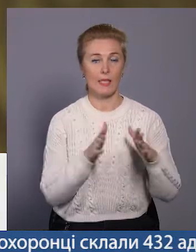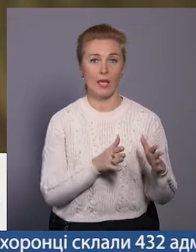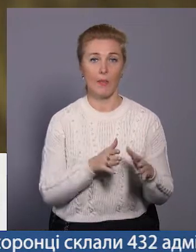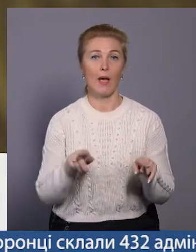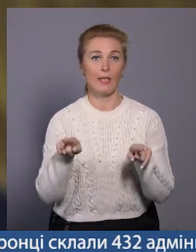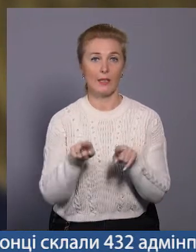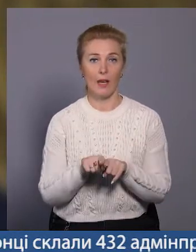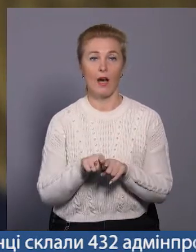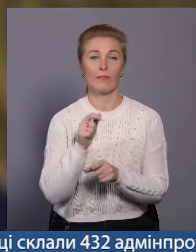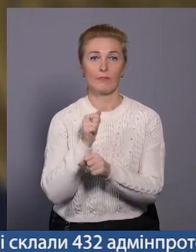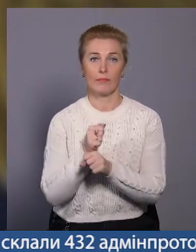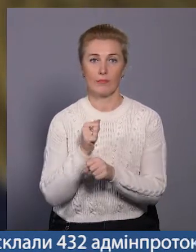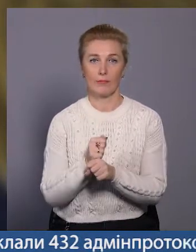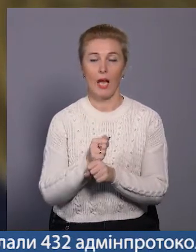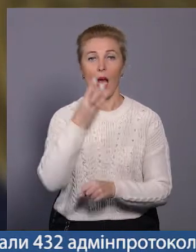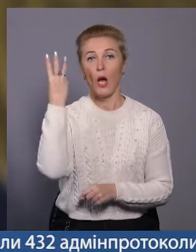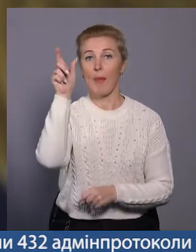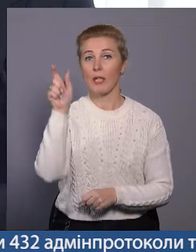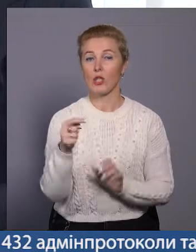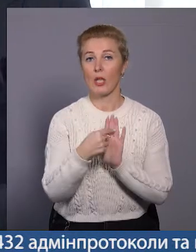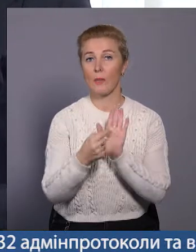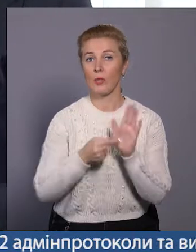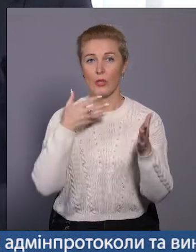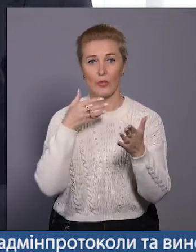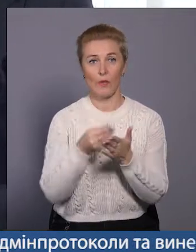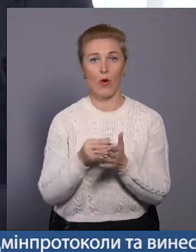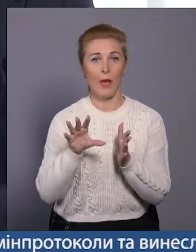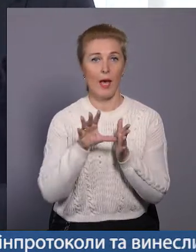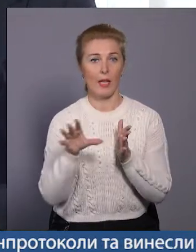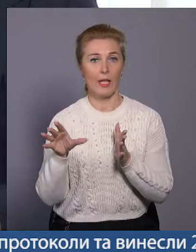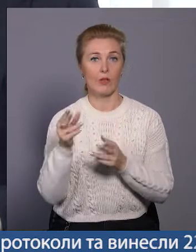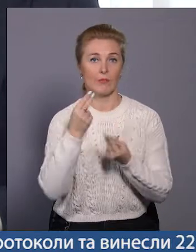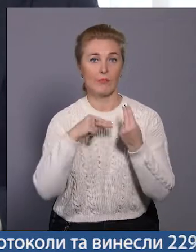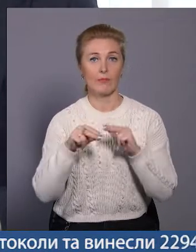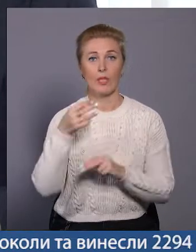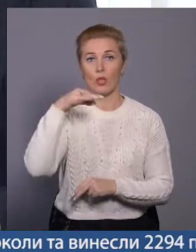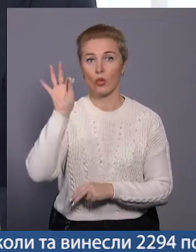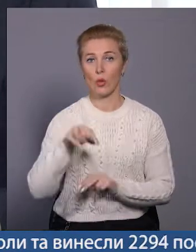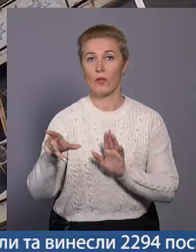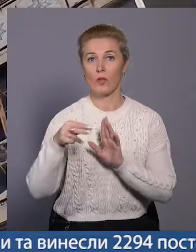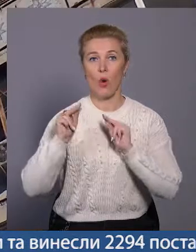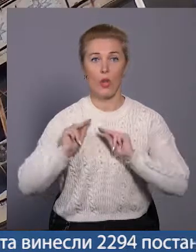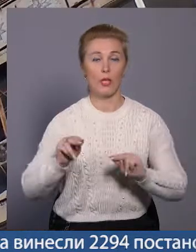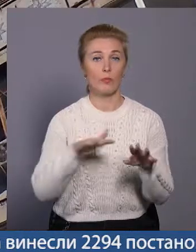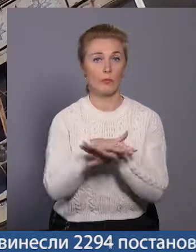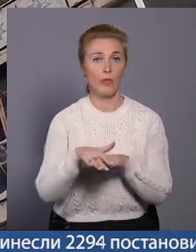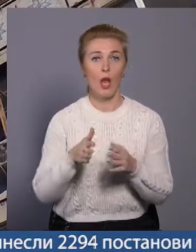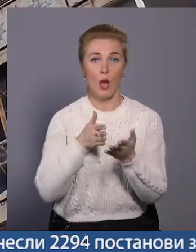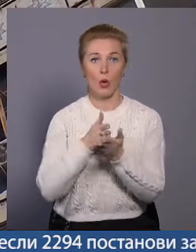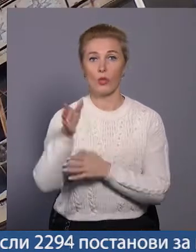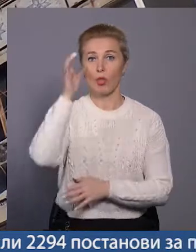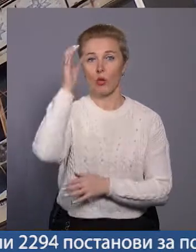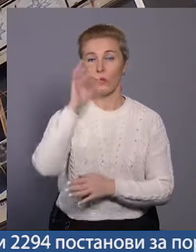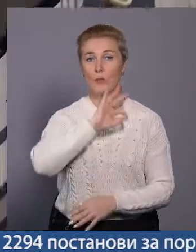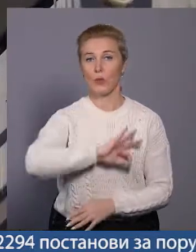та просвітницька робота. Хмельничани поділилися своїм енергоефективним досвідом із колегами з громад. Курс на розумне